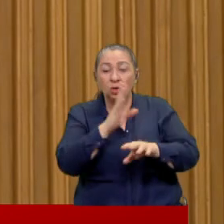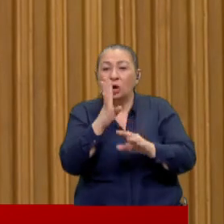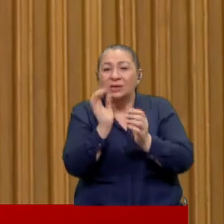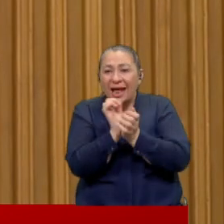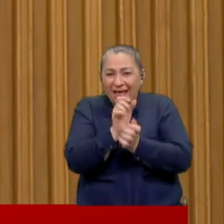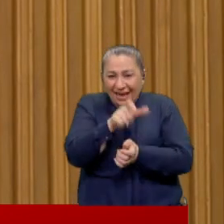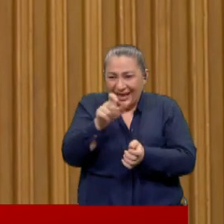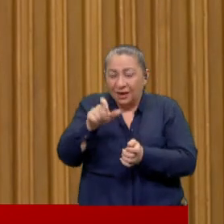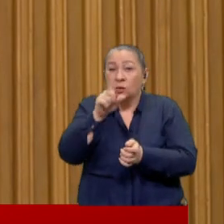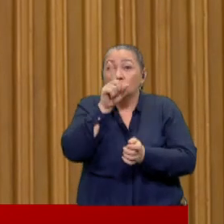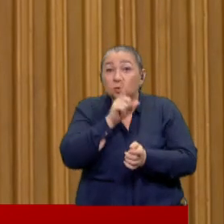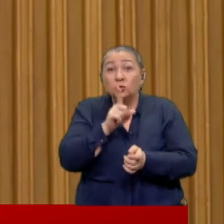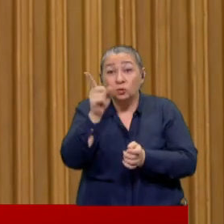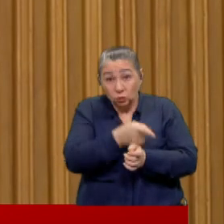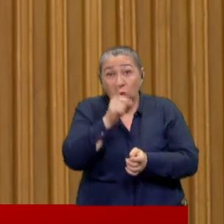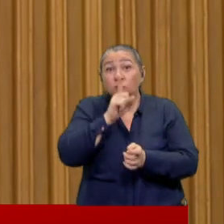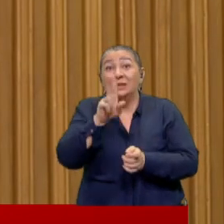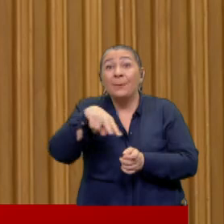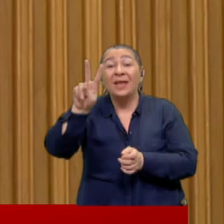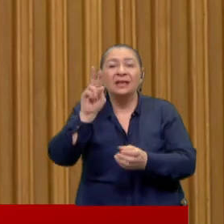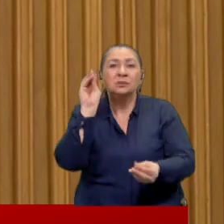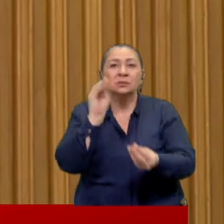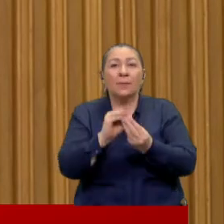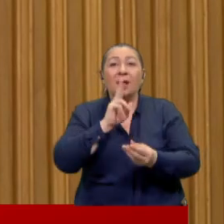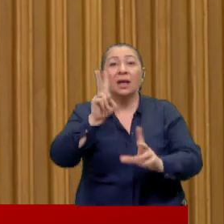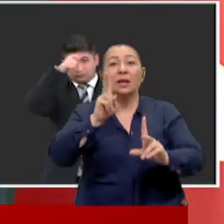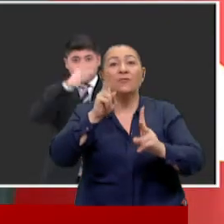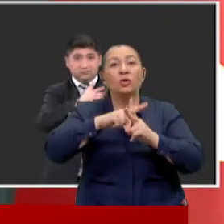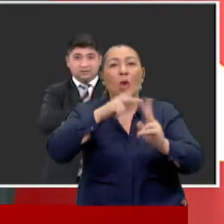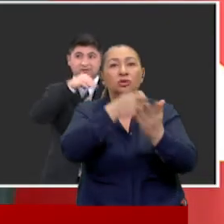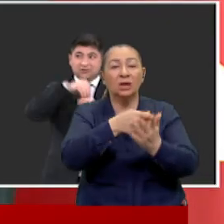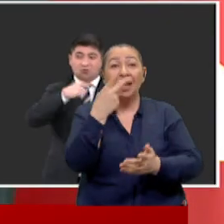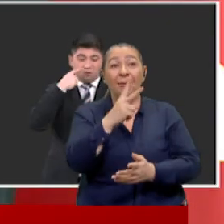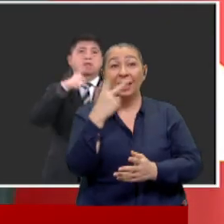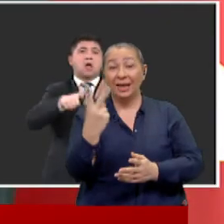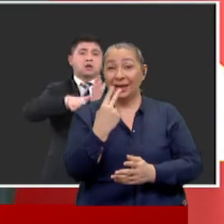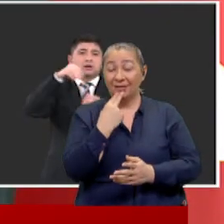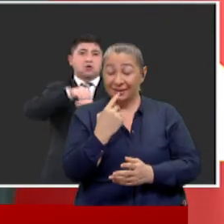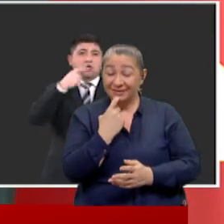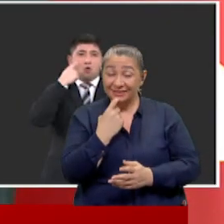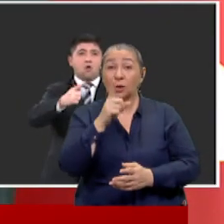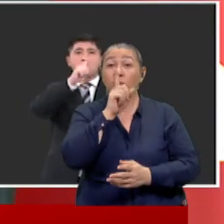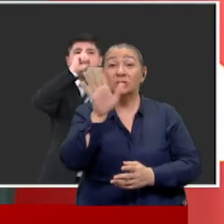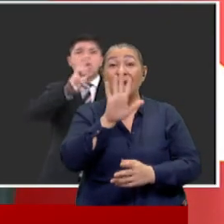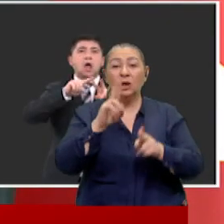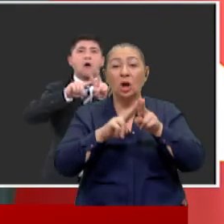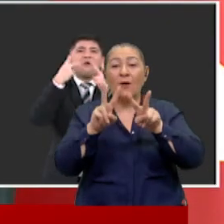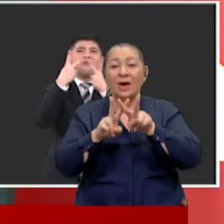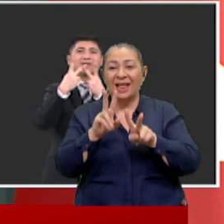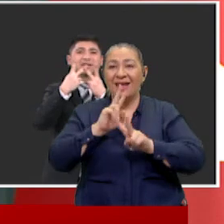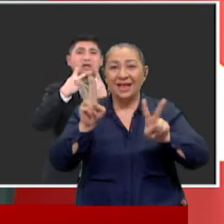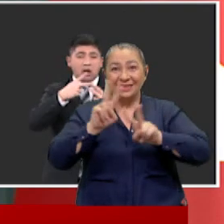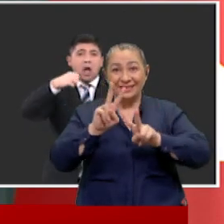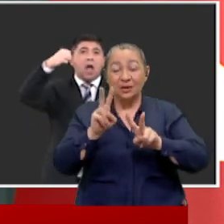aile yüzde 127 zamla elektrik parası ödeyecek 2002 yılında 150 kilovat